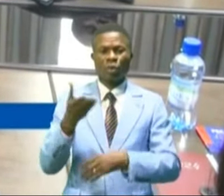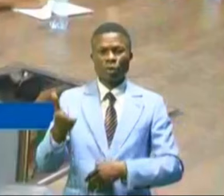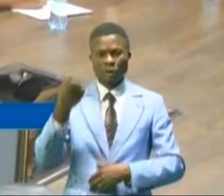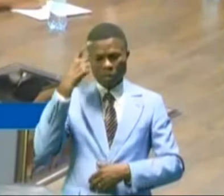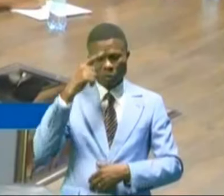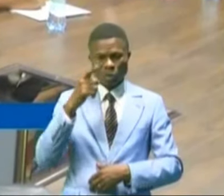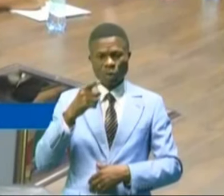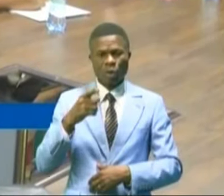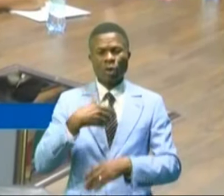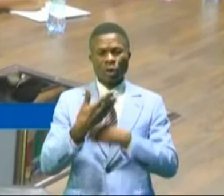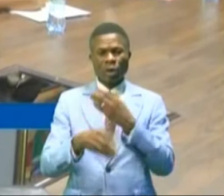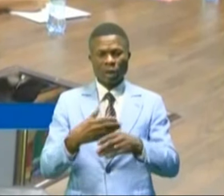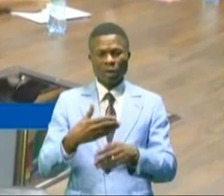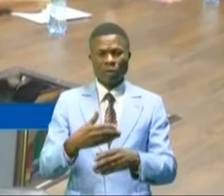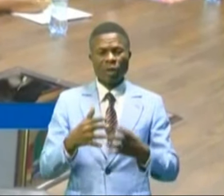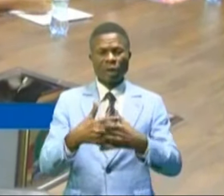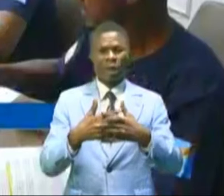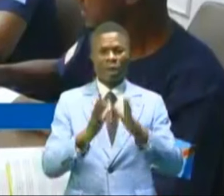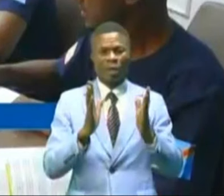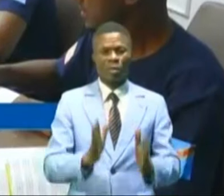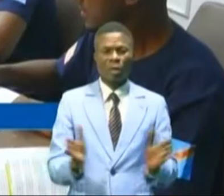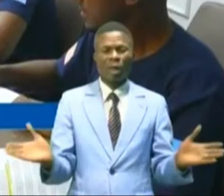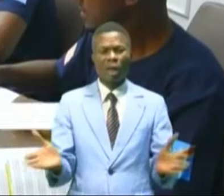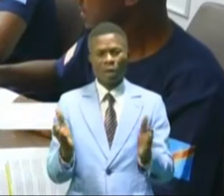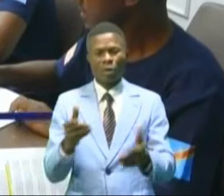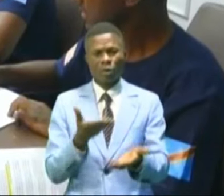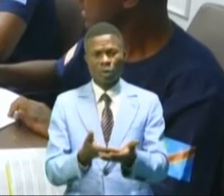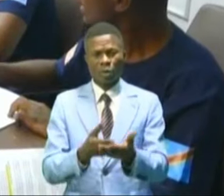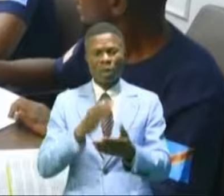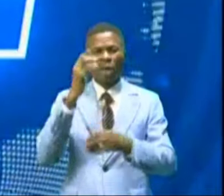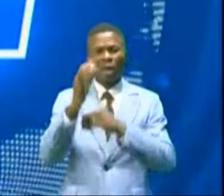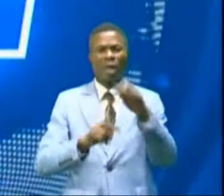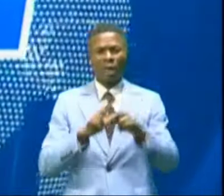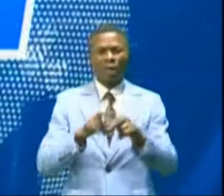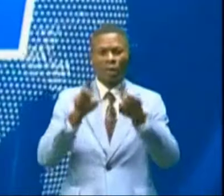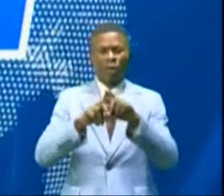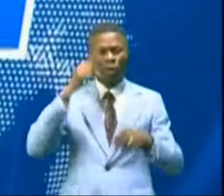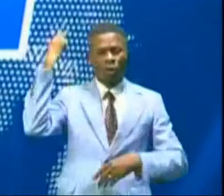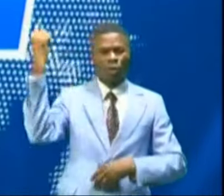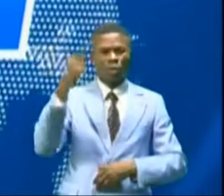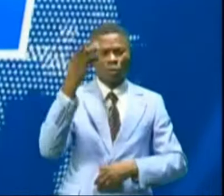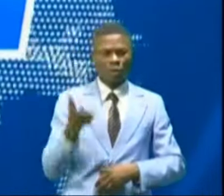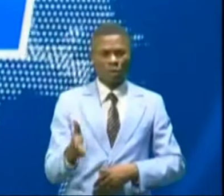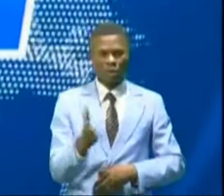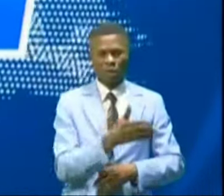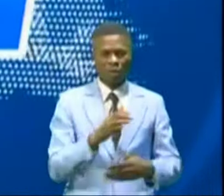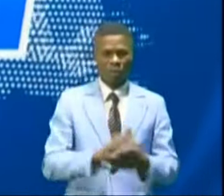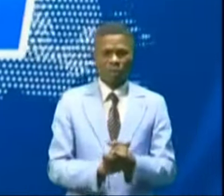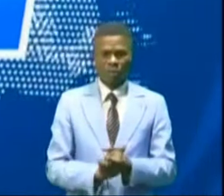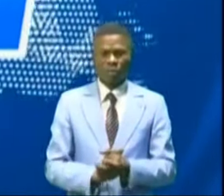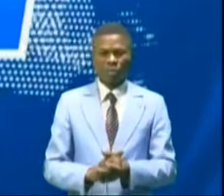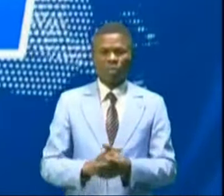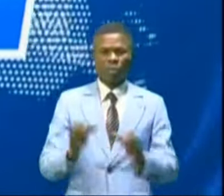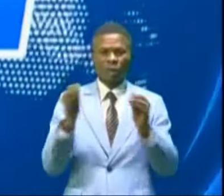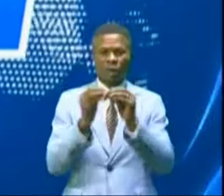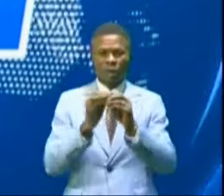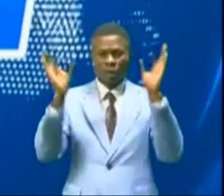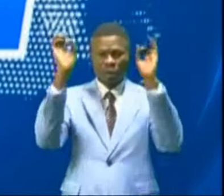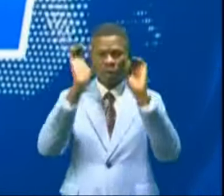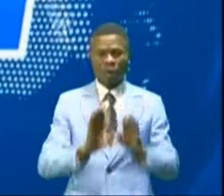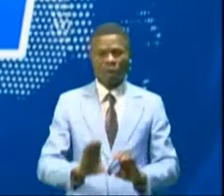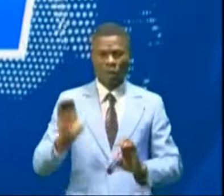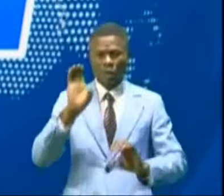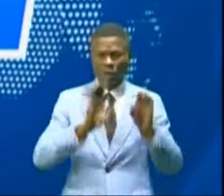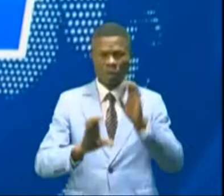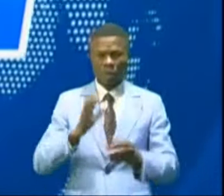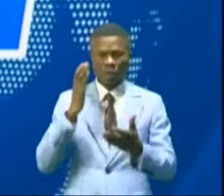mobiliser davantage les partenaires, tant nationaux qu'internationaux. Le symposium scientifique sur la lutte